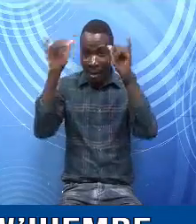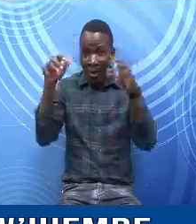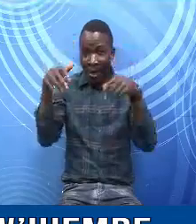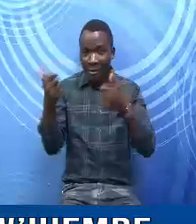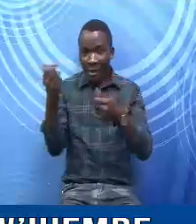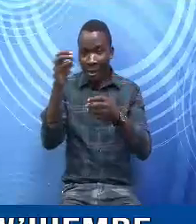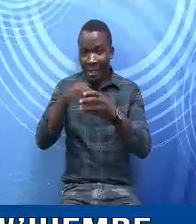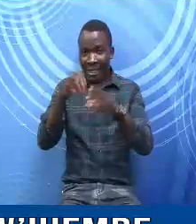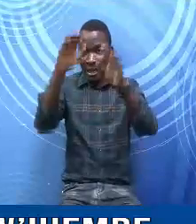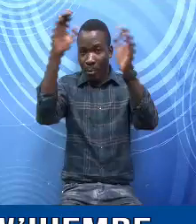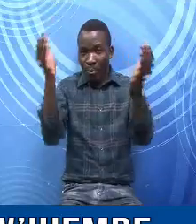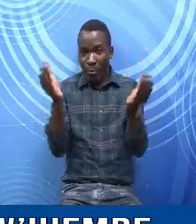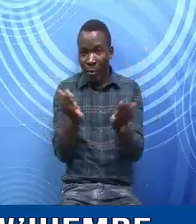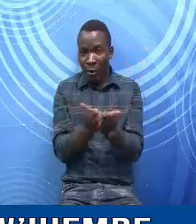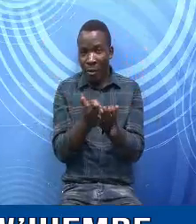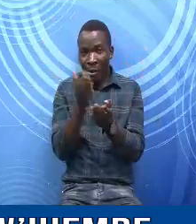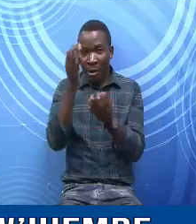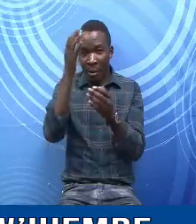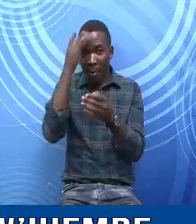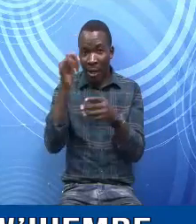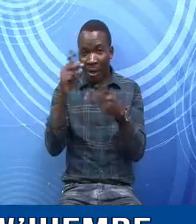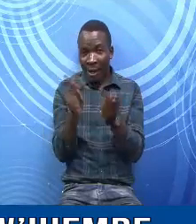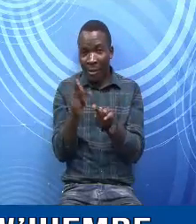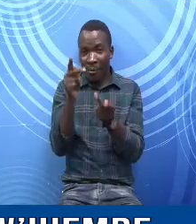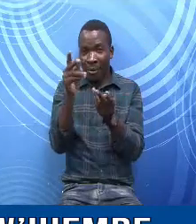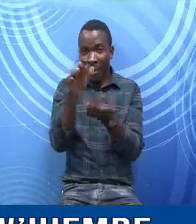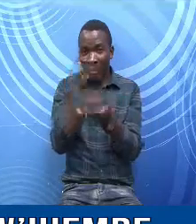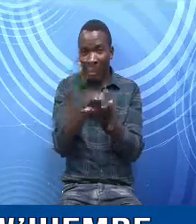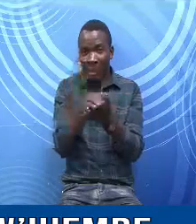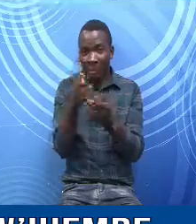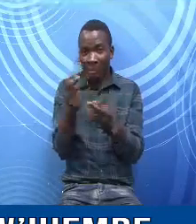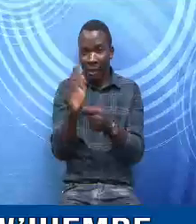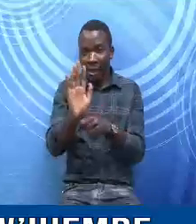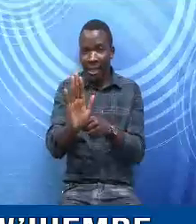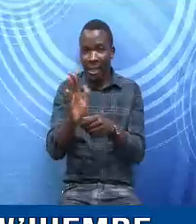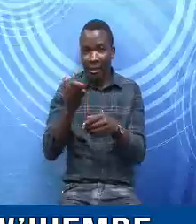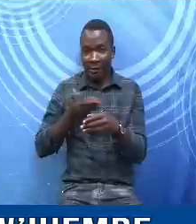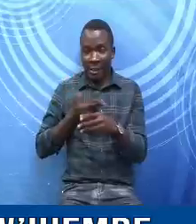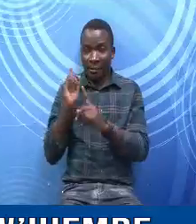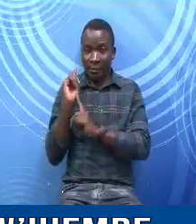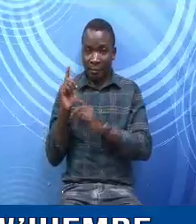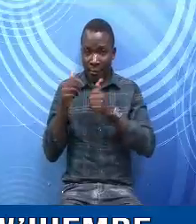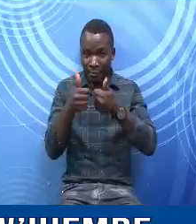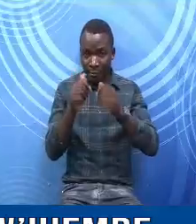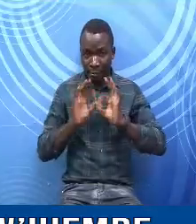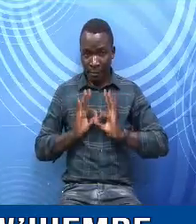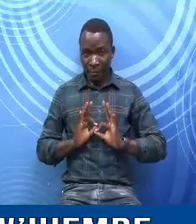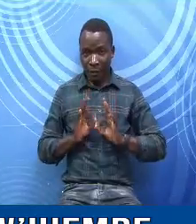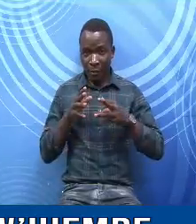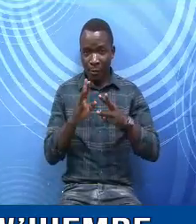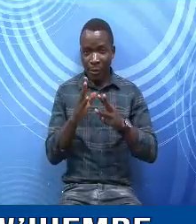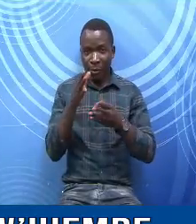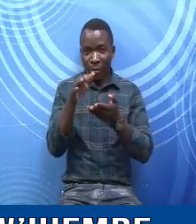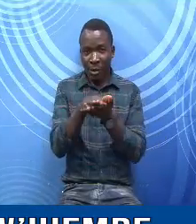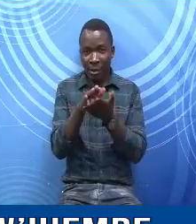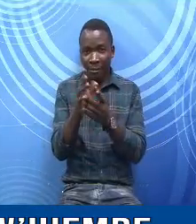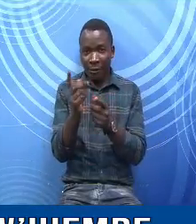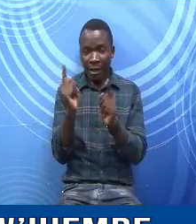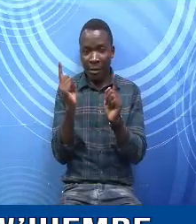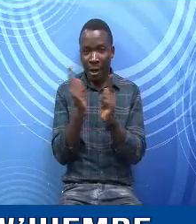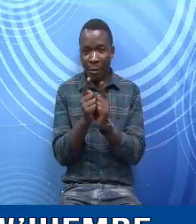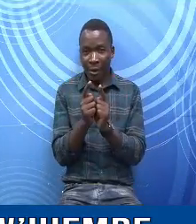kimuga bitewe naho yumvaga yabika imari ye maze ikagira umutekano usesuye cyakora ngo ubu buryo babikagamo amafaranga yabo babugiriragamo ingorane